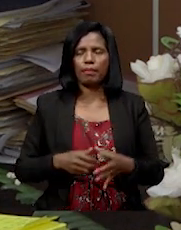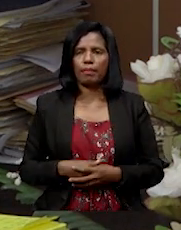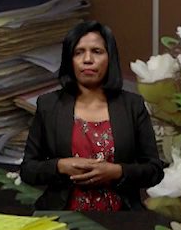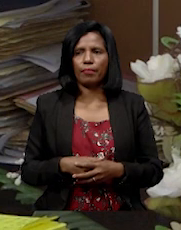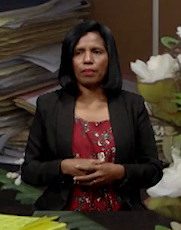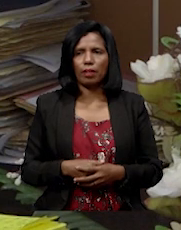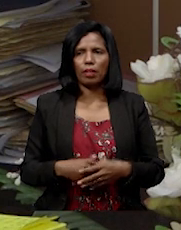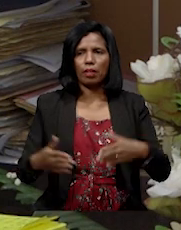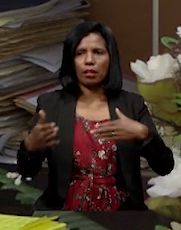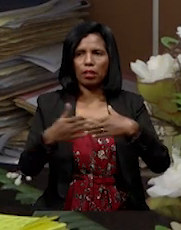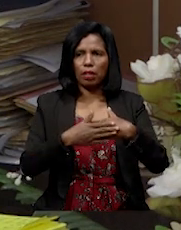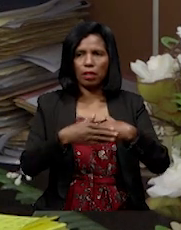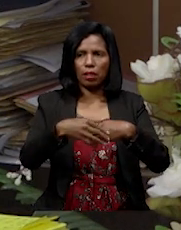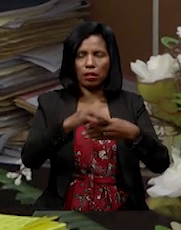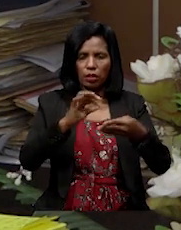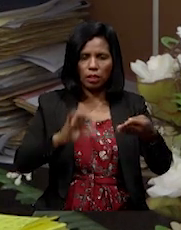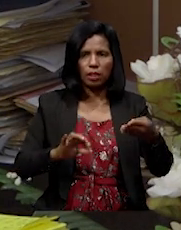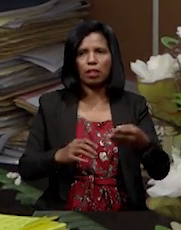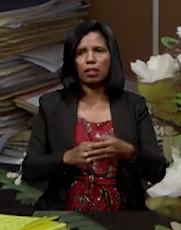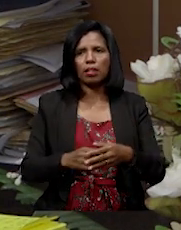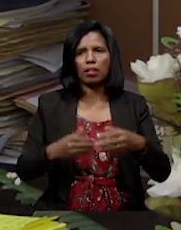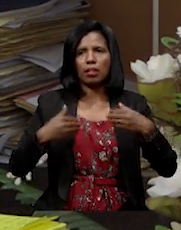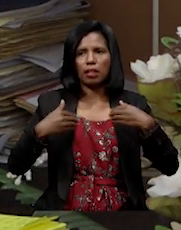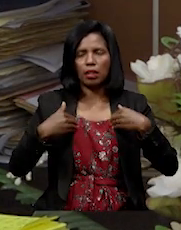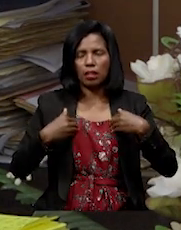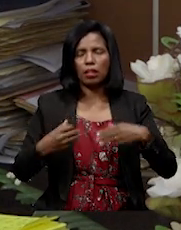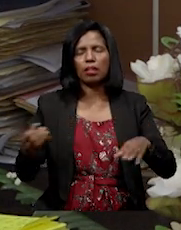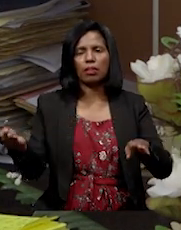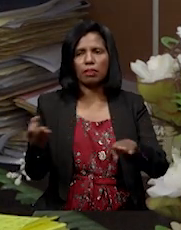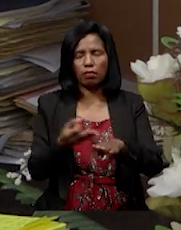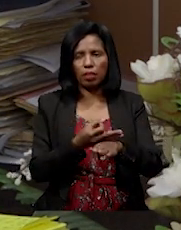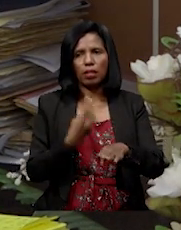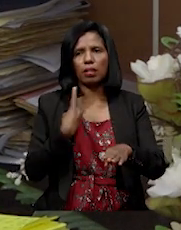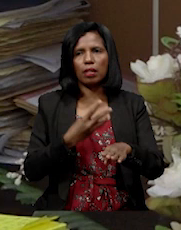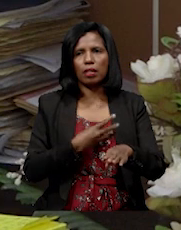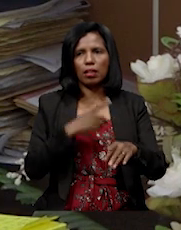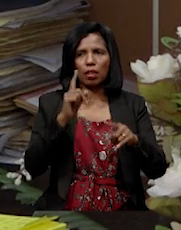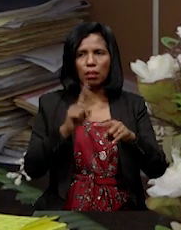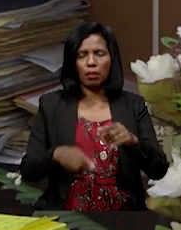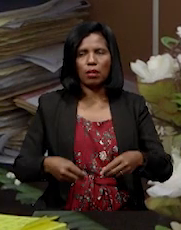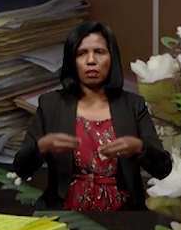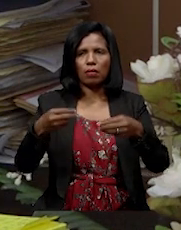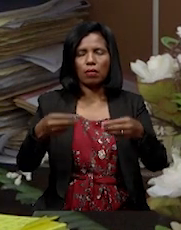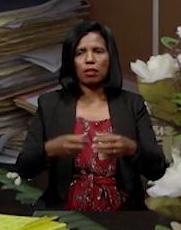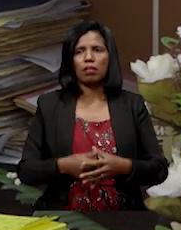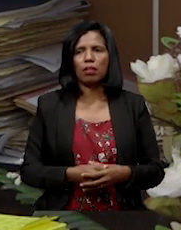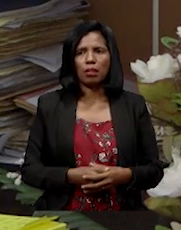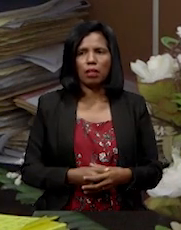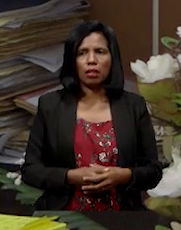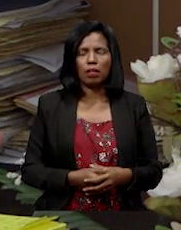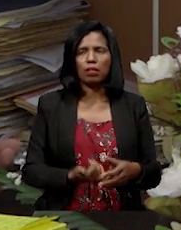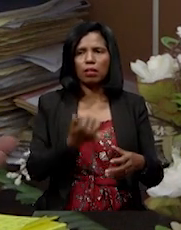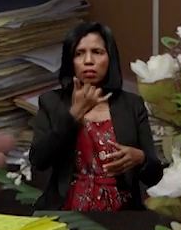plat ni sudah tahu les tiaw nama pelu minus dokumen tu baru komprobati baru nampak itu label pemulut betina kolega sira. Tambah dalosne